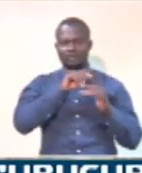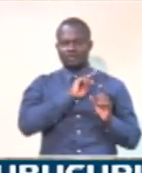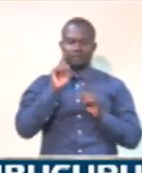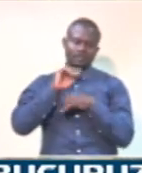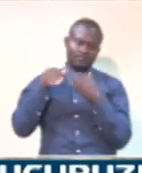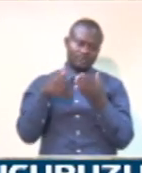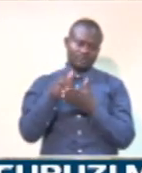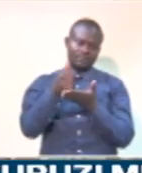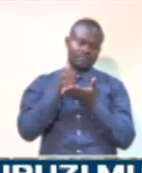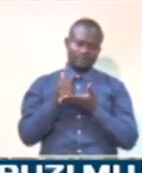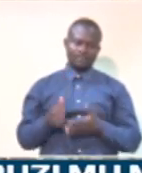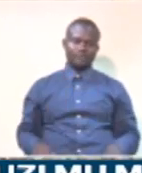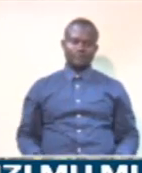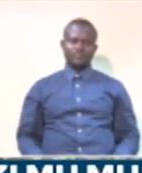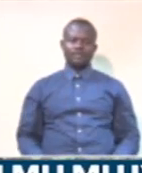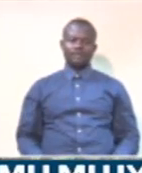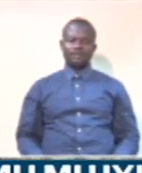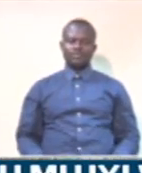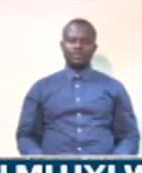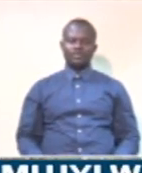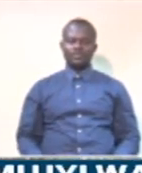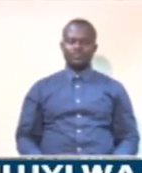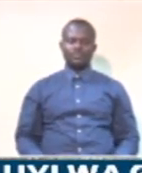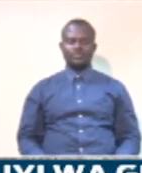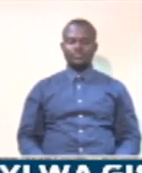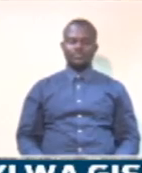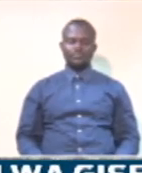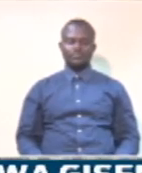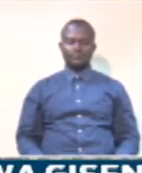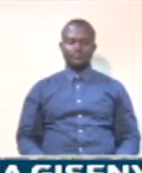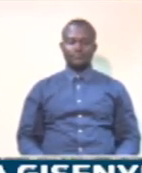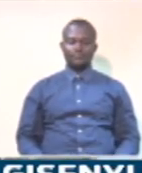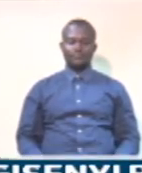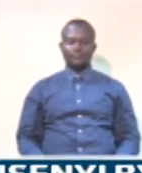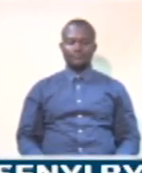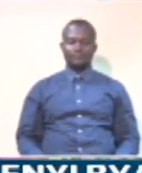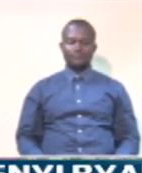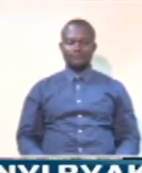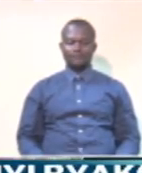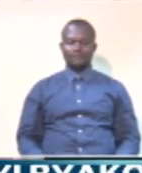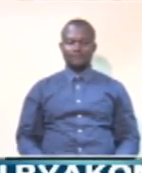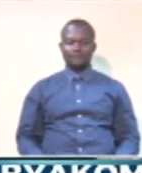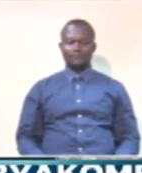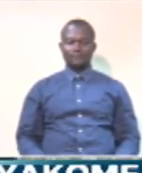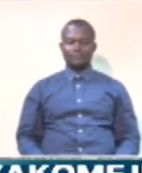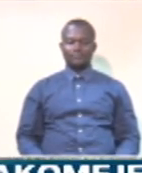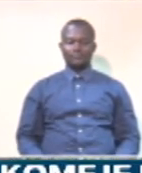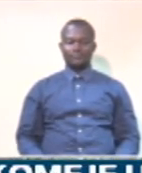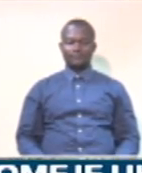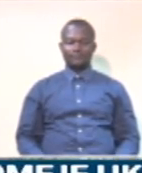bose baducunze ndakibazo bari tupokea mzuri sana ju tulipata fasi ya kulala hata ilikuwa